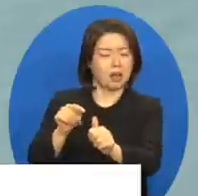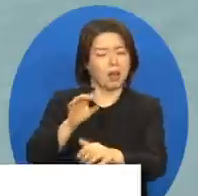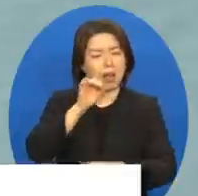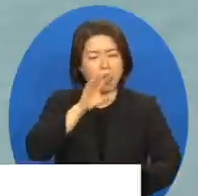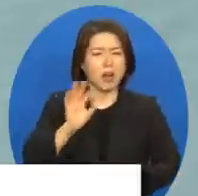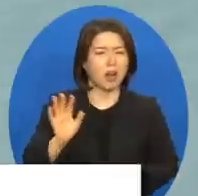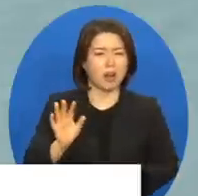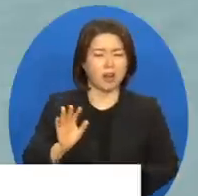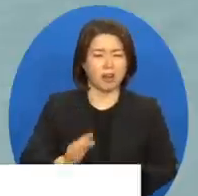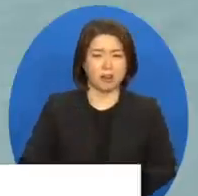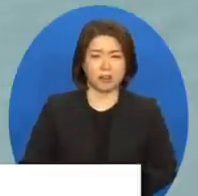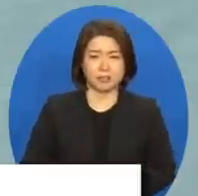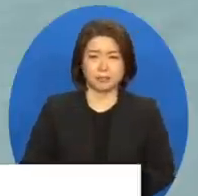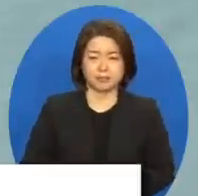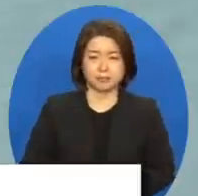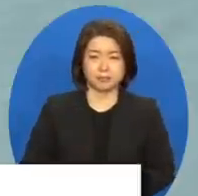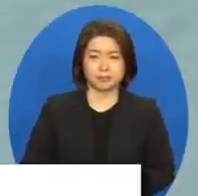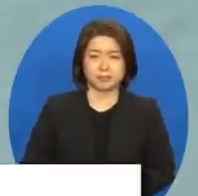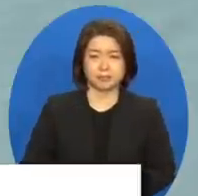겁니다.